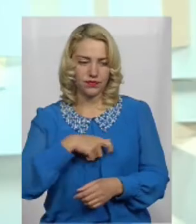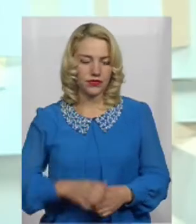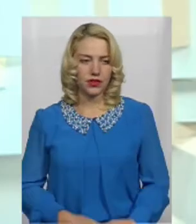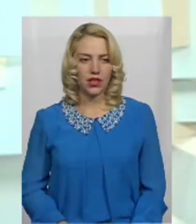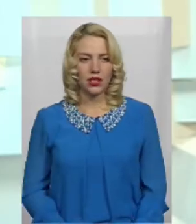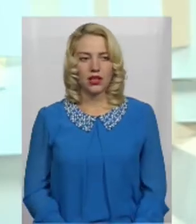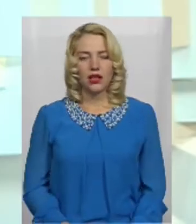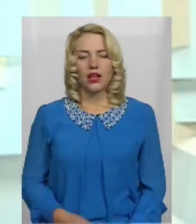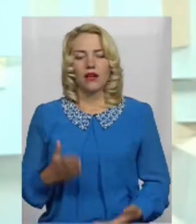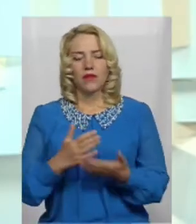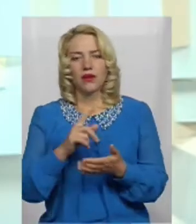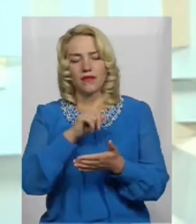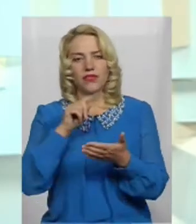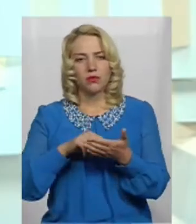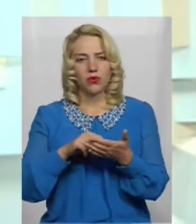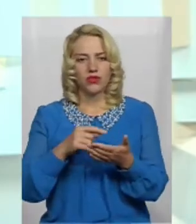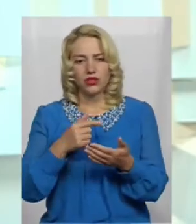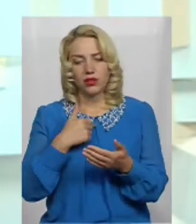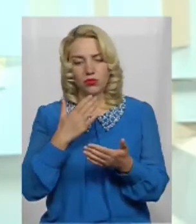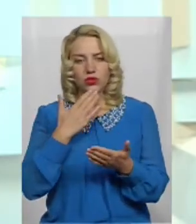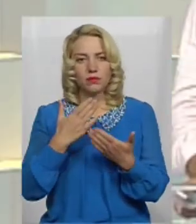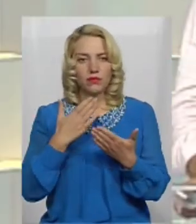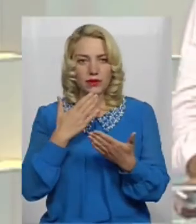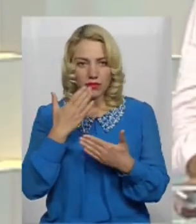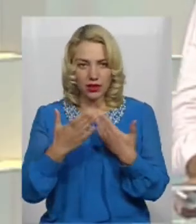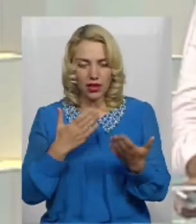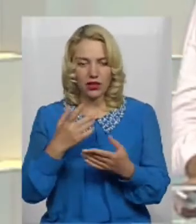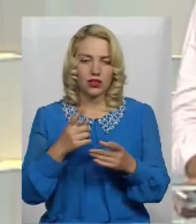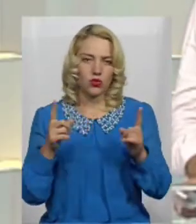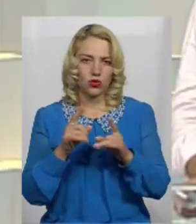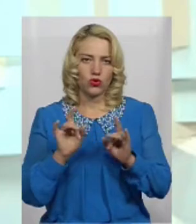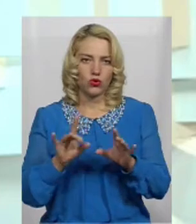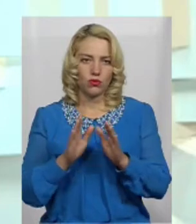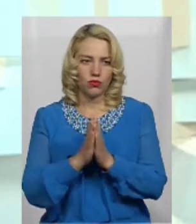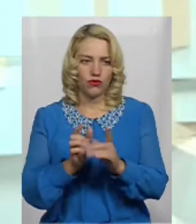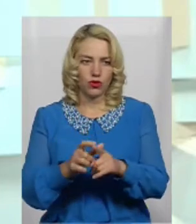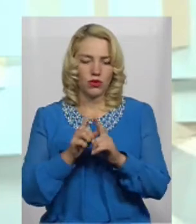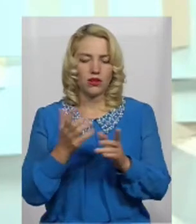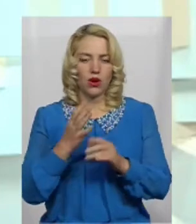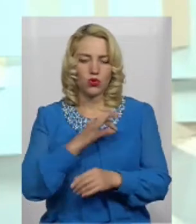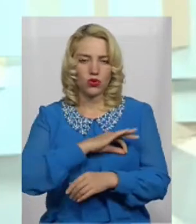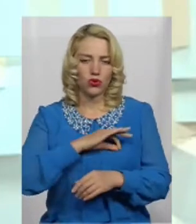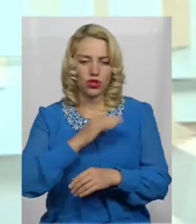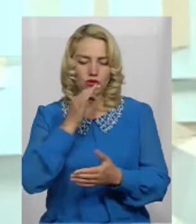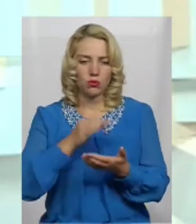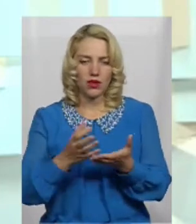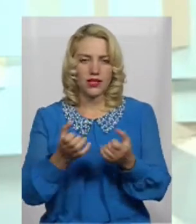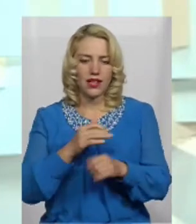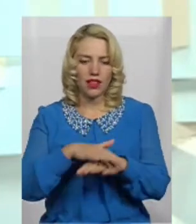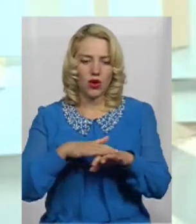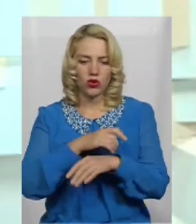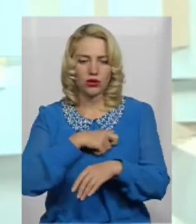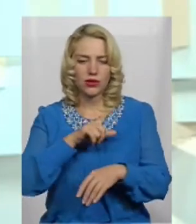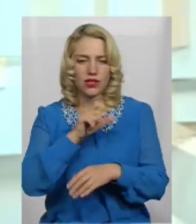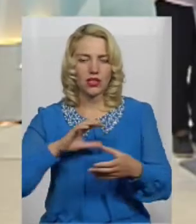справ депутатських. Прошу відповідати одним словом або словосполученням. Добре. Перше. Яку юридичну відповідальність несе народний депутат за